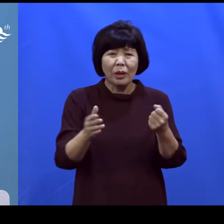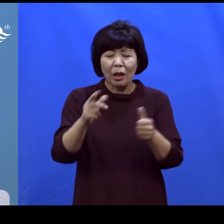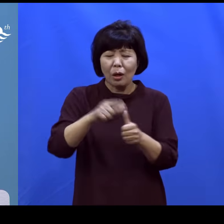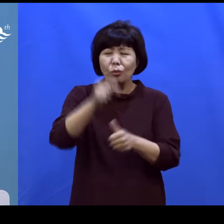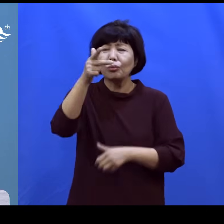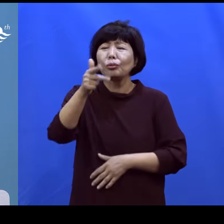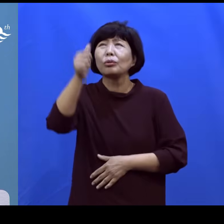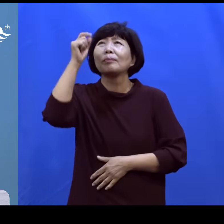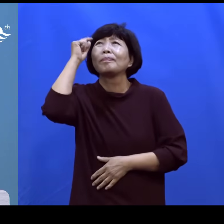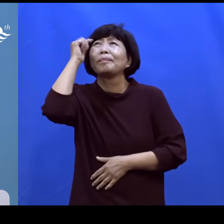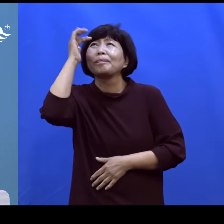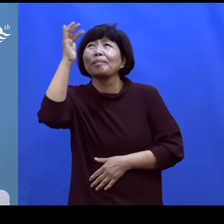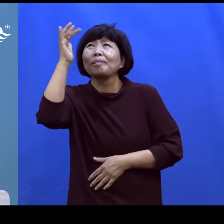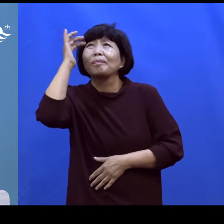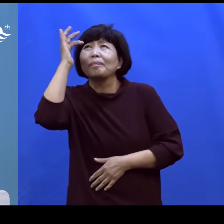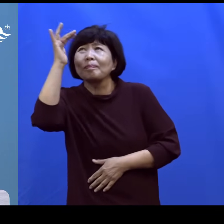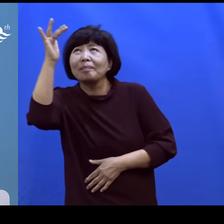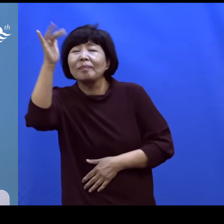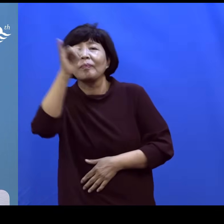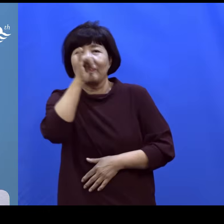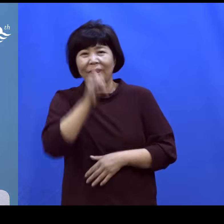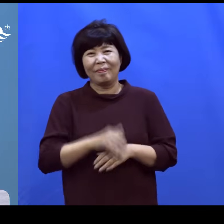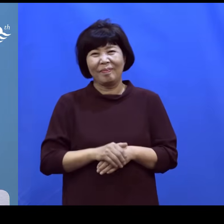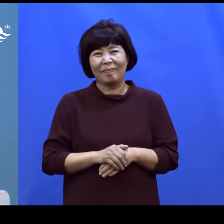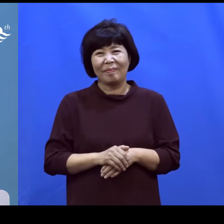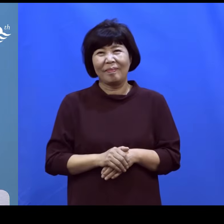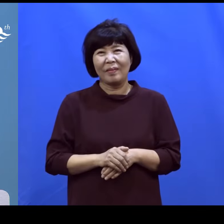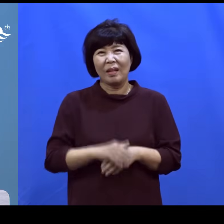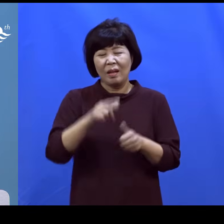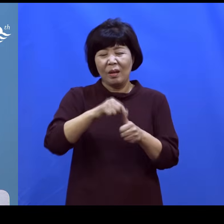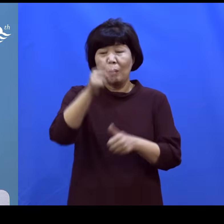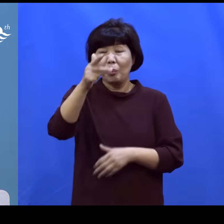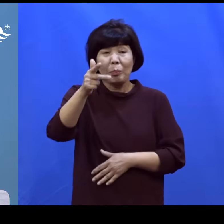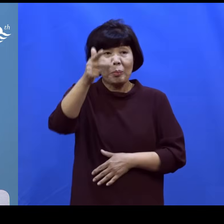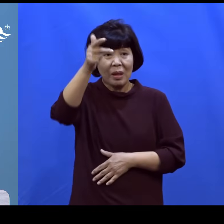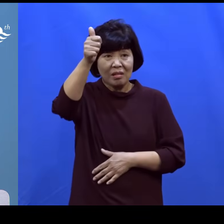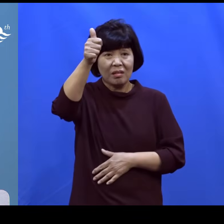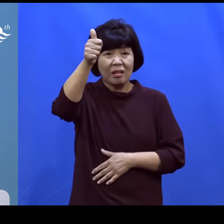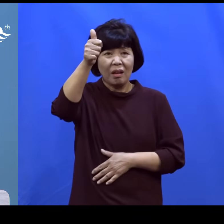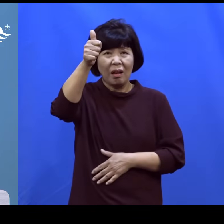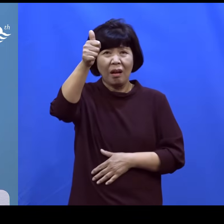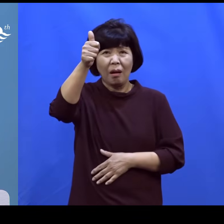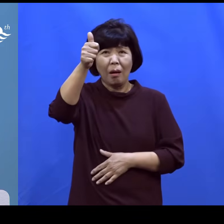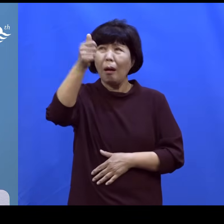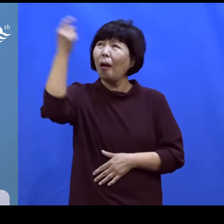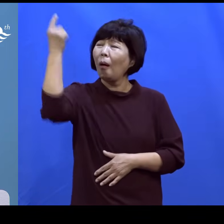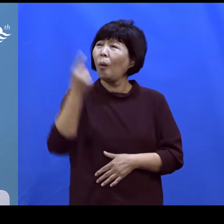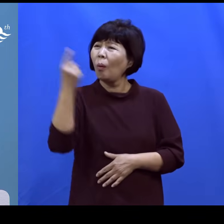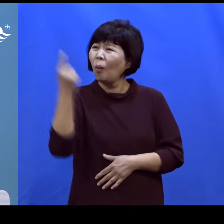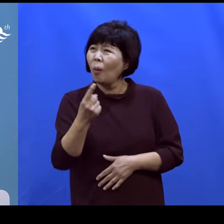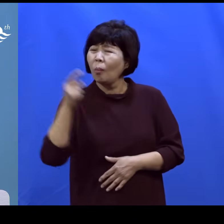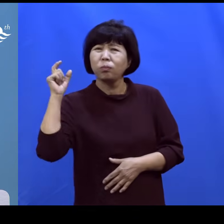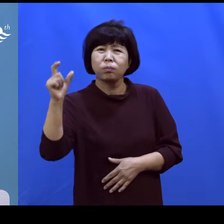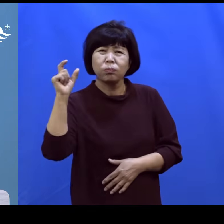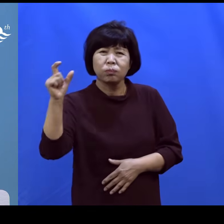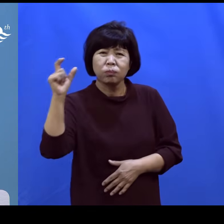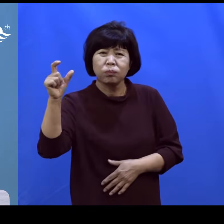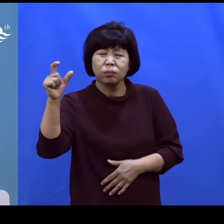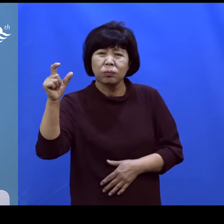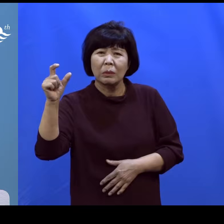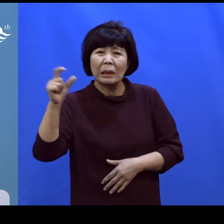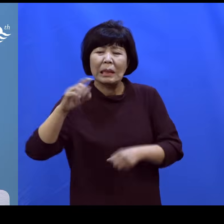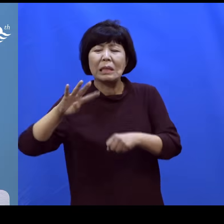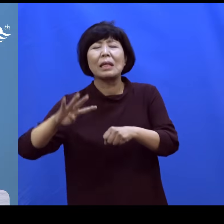메시아를 갈망하고 있는 거예요. 그리고 그 메시아는 전혀 오실 기미가 없이